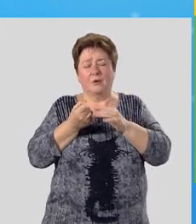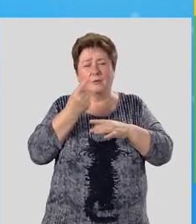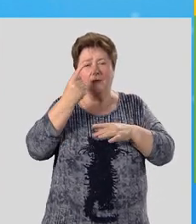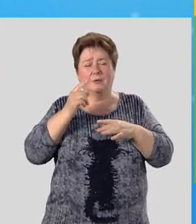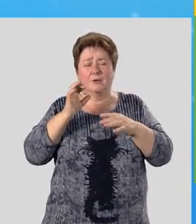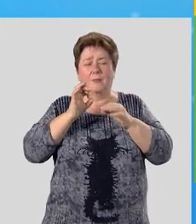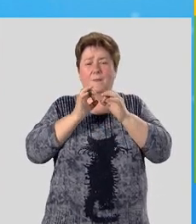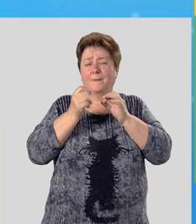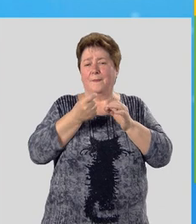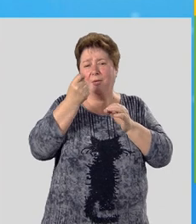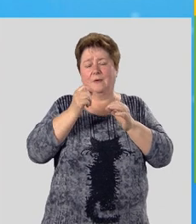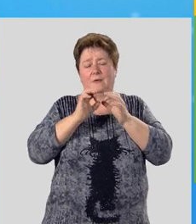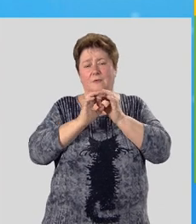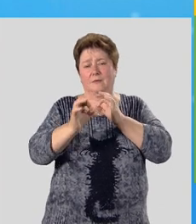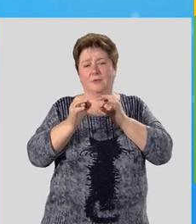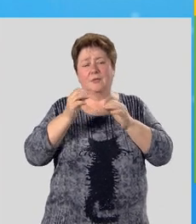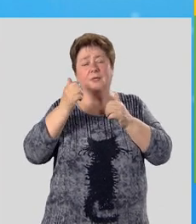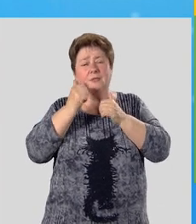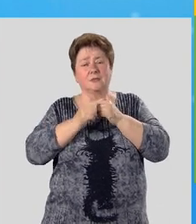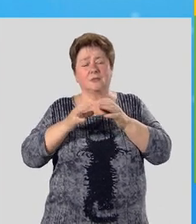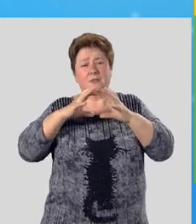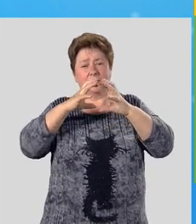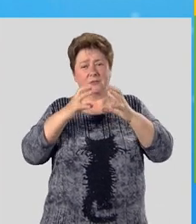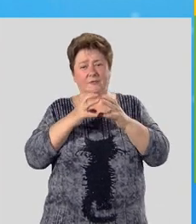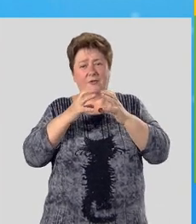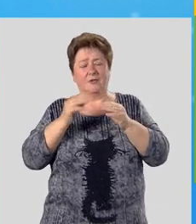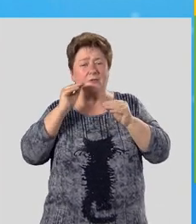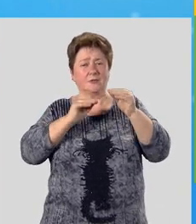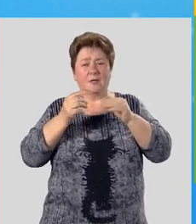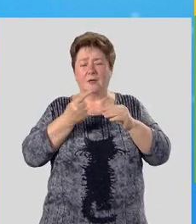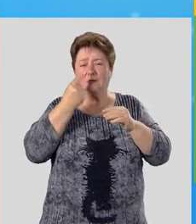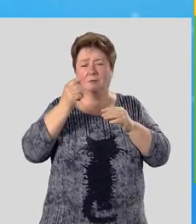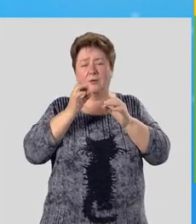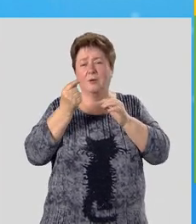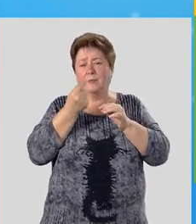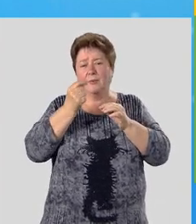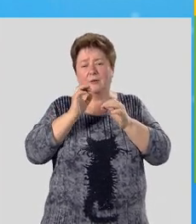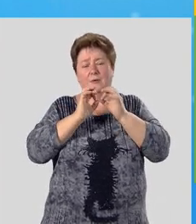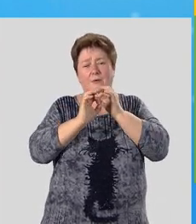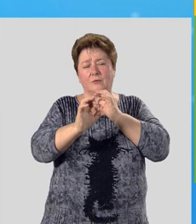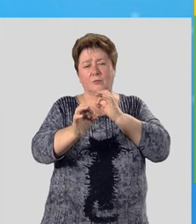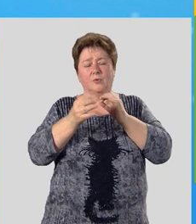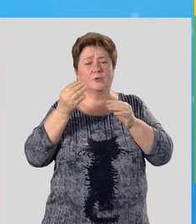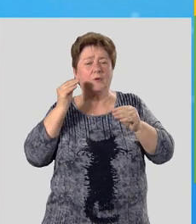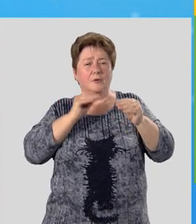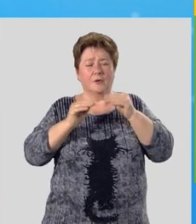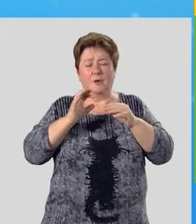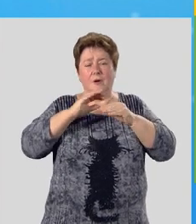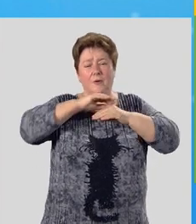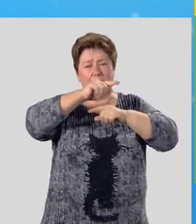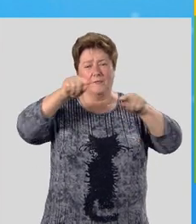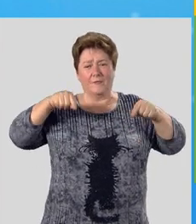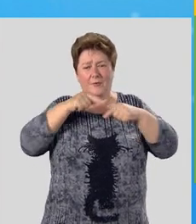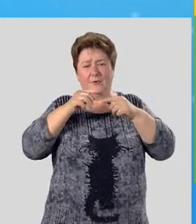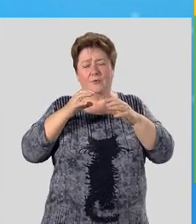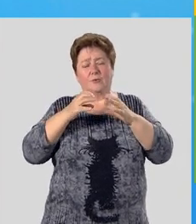образованы микротрубочками. Центросфера состоит из одиночных микротрубочек, образующих ореол